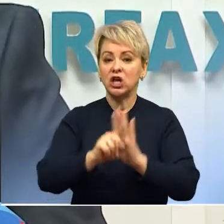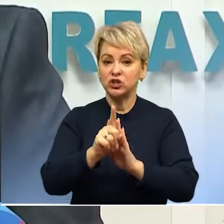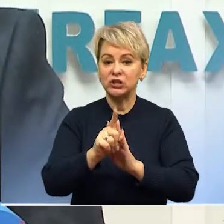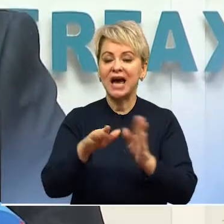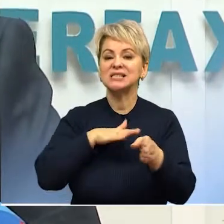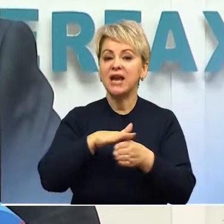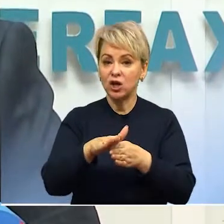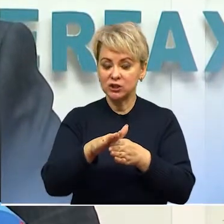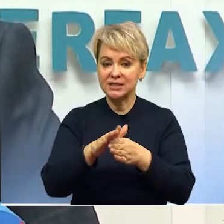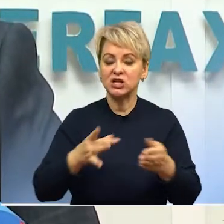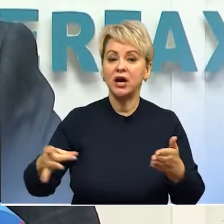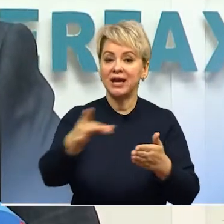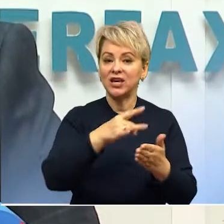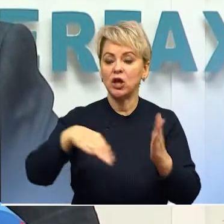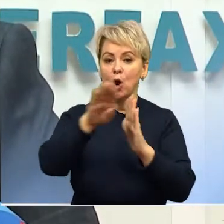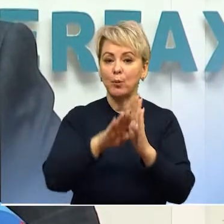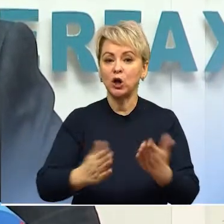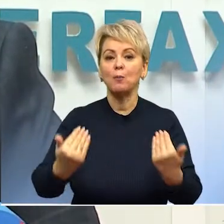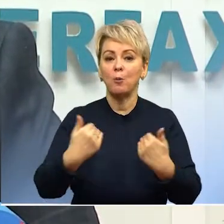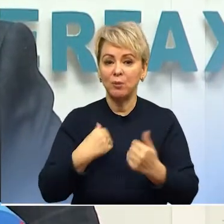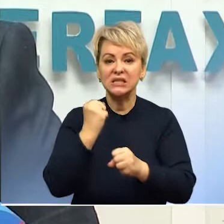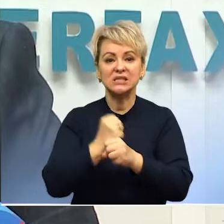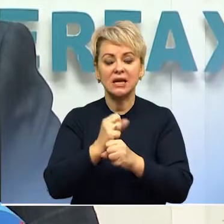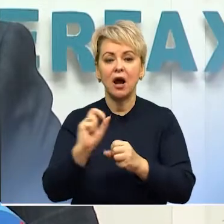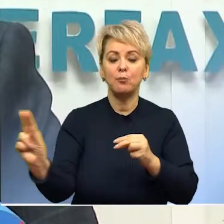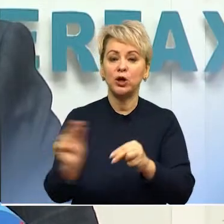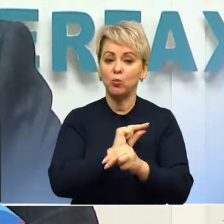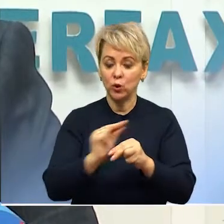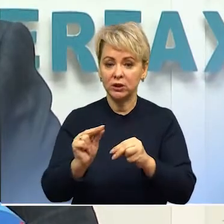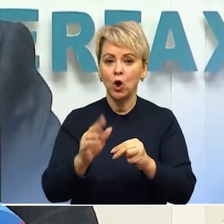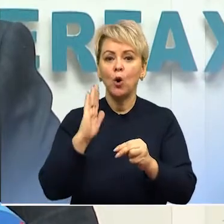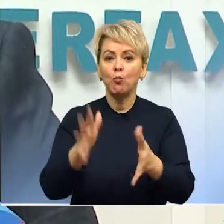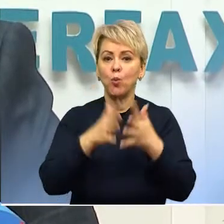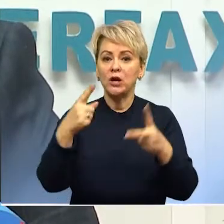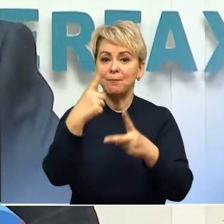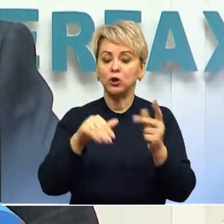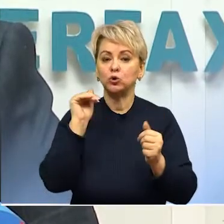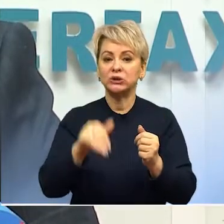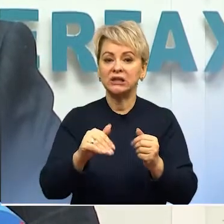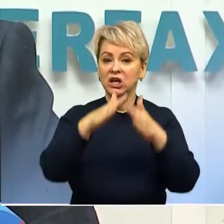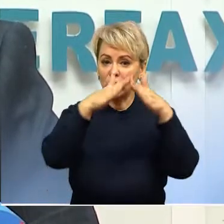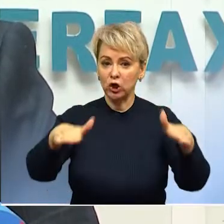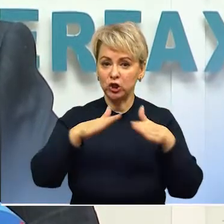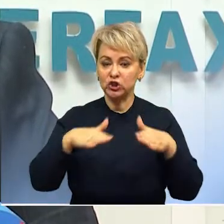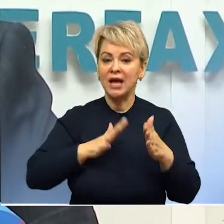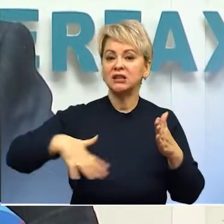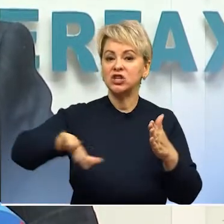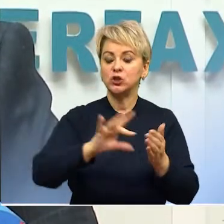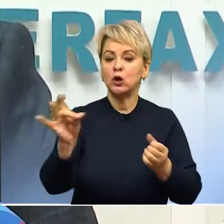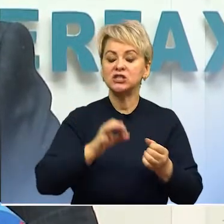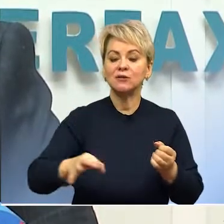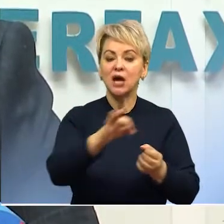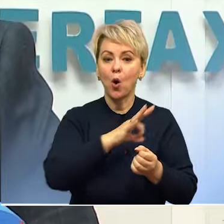начиная с реализации региональной программы, мы сделали капитальный ремонт более 1500 кровель на территории